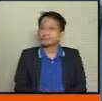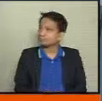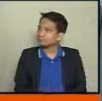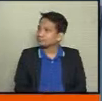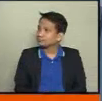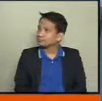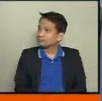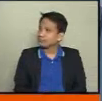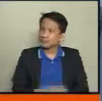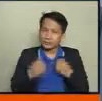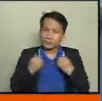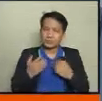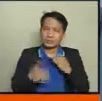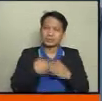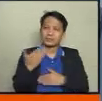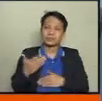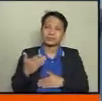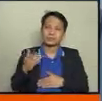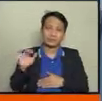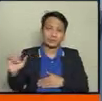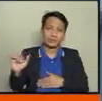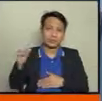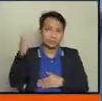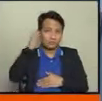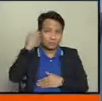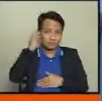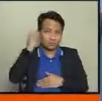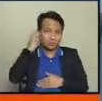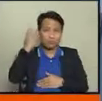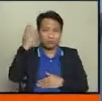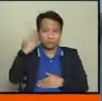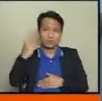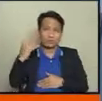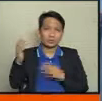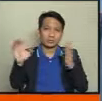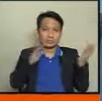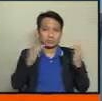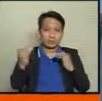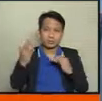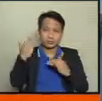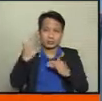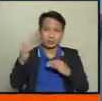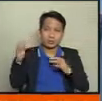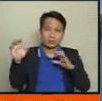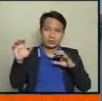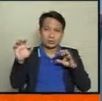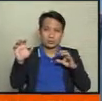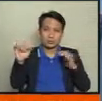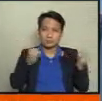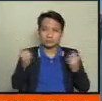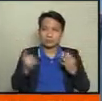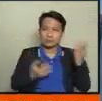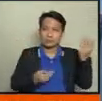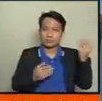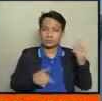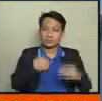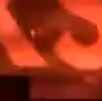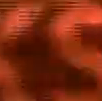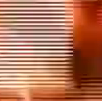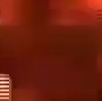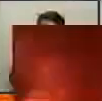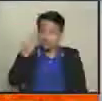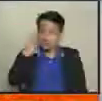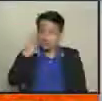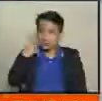Ang dami rin daw stranded ngayon sa Araneta City Bus Terminal dahil sa bagyong Ursula. Alright, sa balitang yan mga kapatid, maki-update po tayo